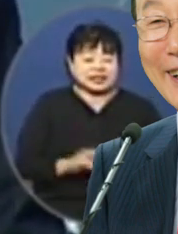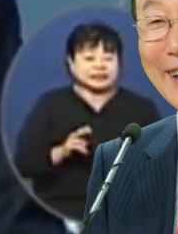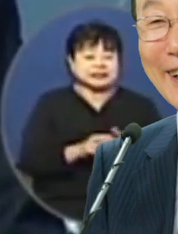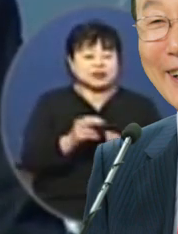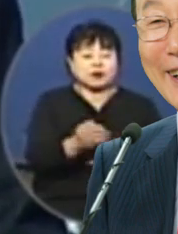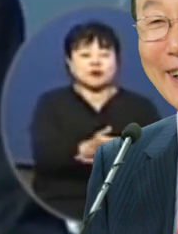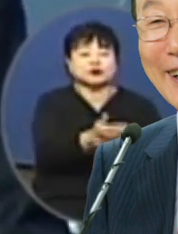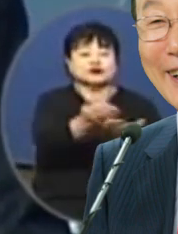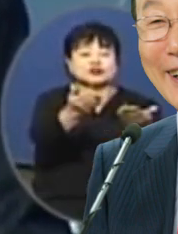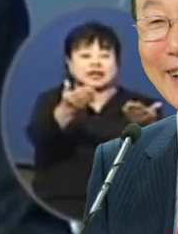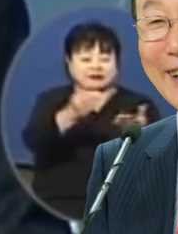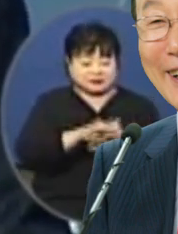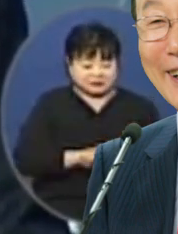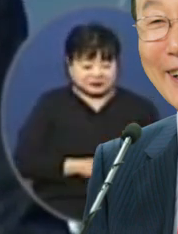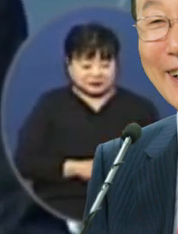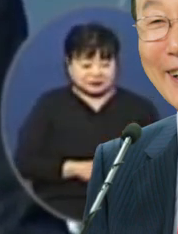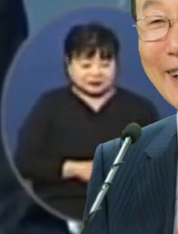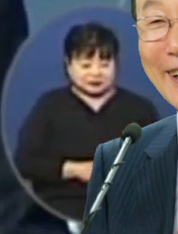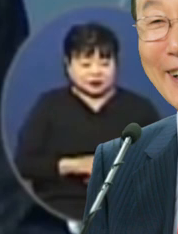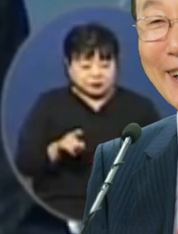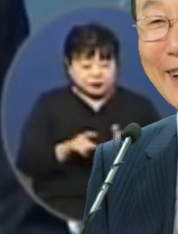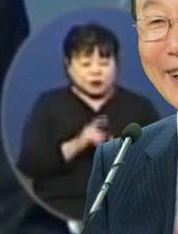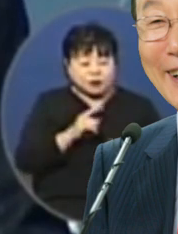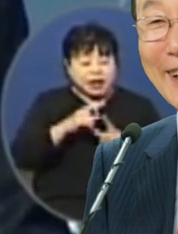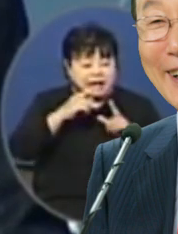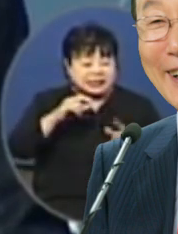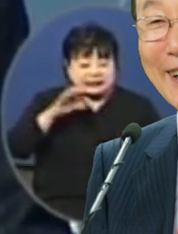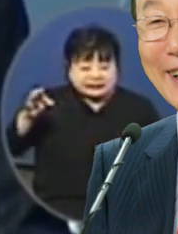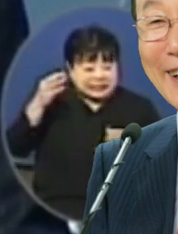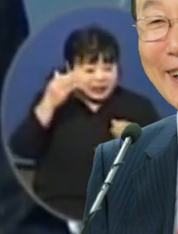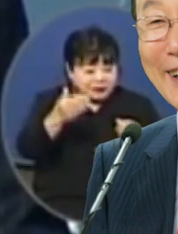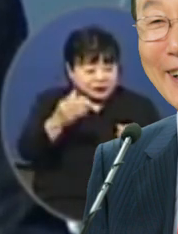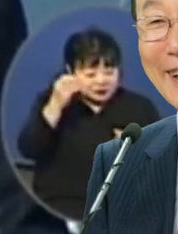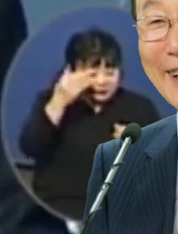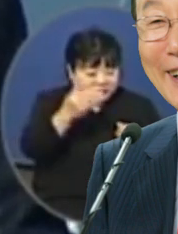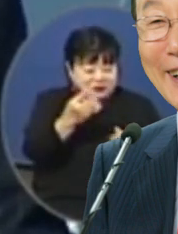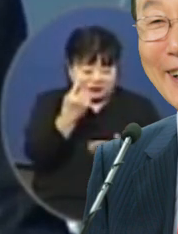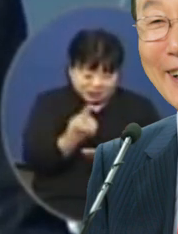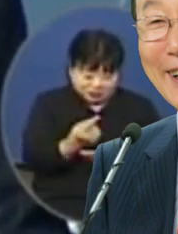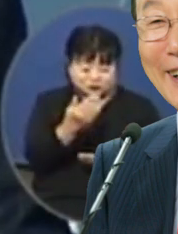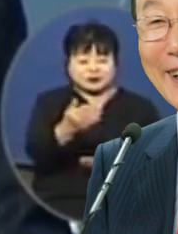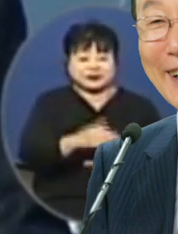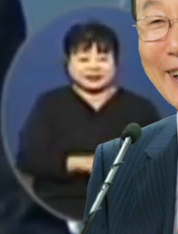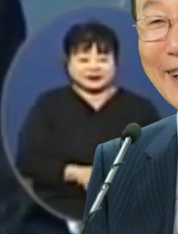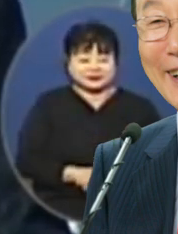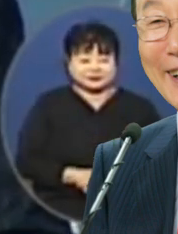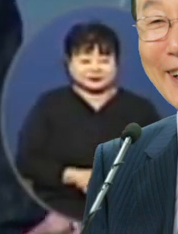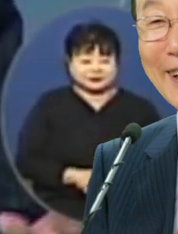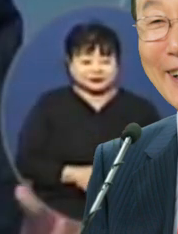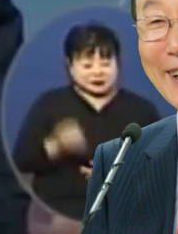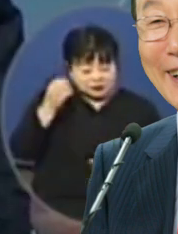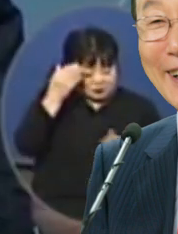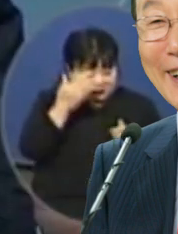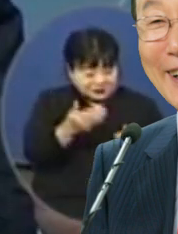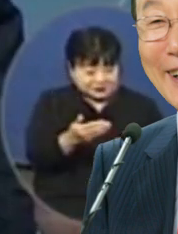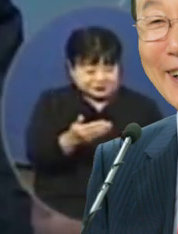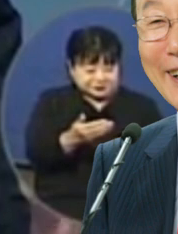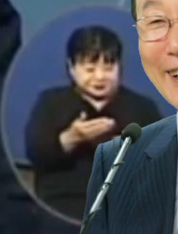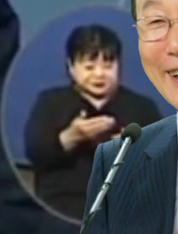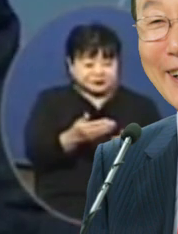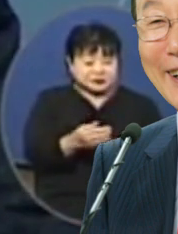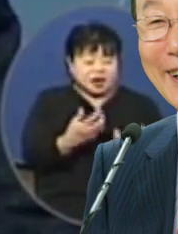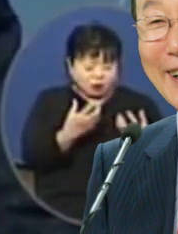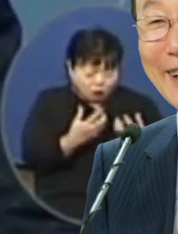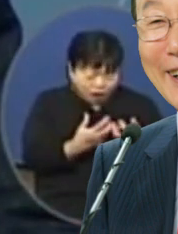기적을 베풀어 주신다고 믿고 말로 시인하면 성령이 역사해 주시는 것입니다. 성령이 여기에